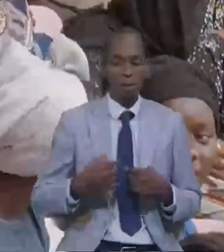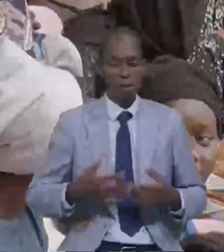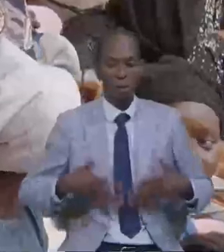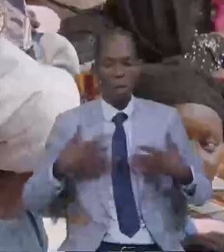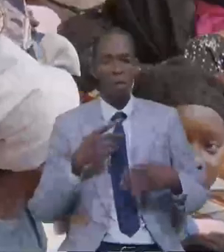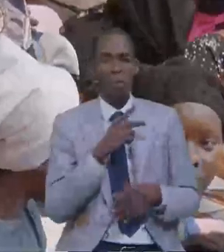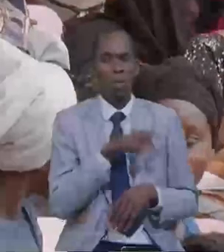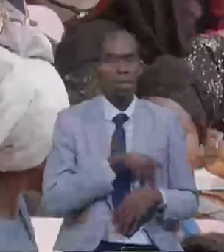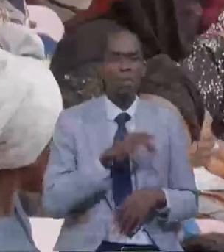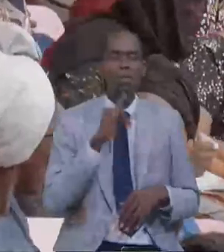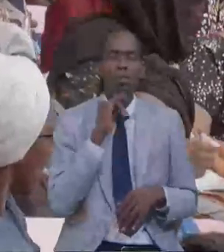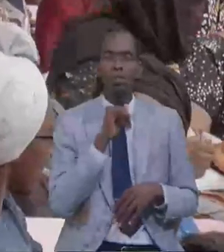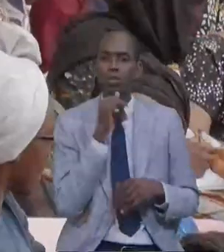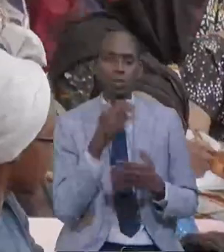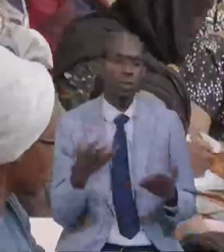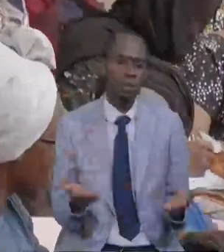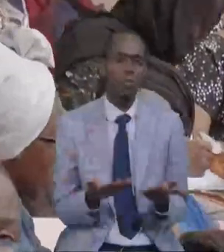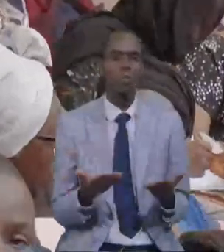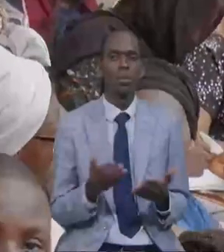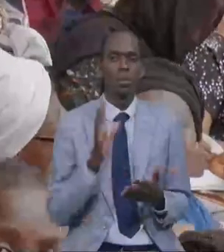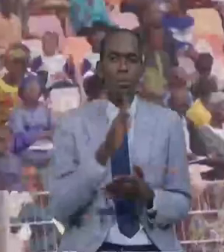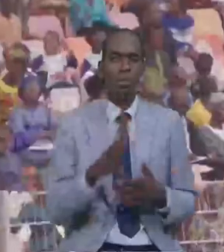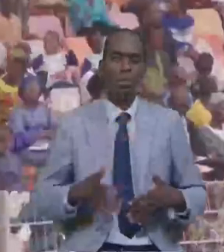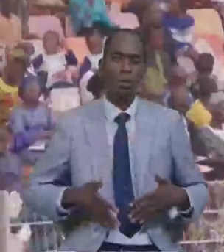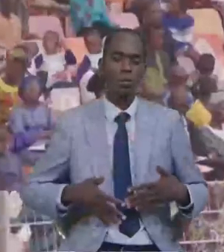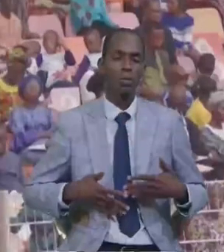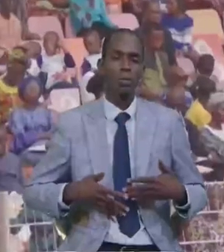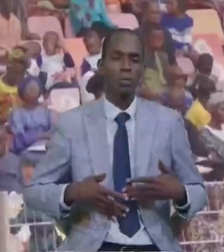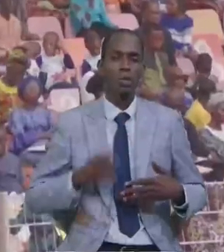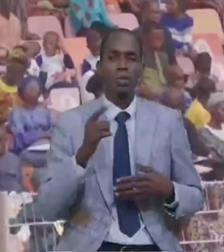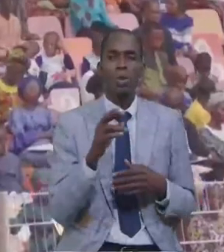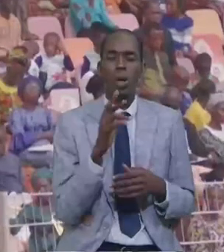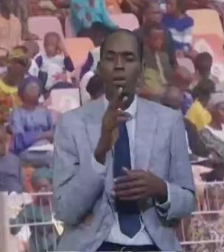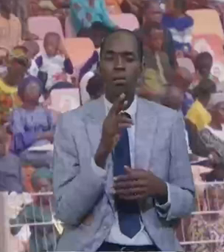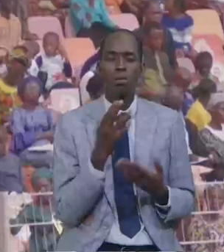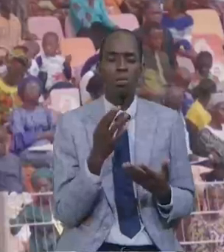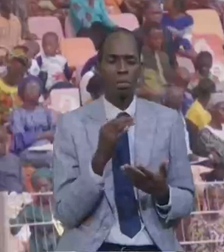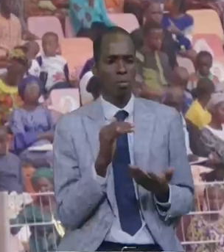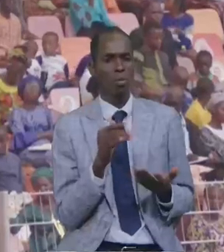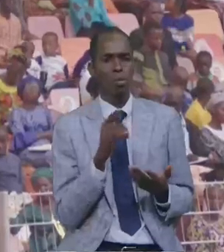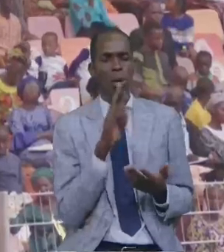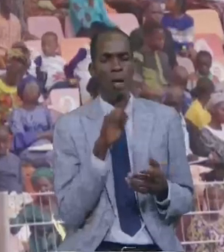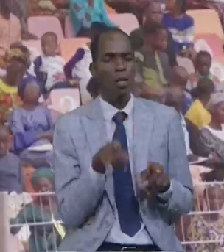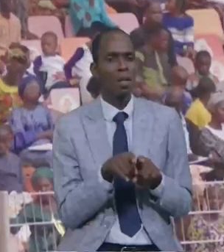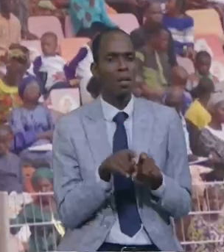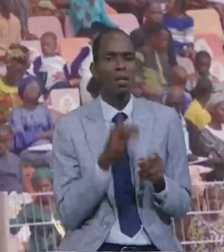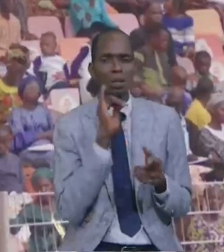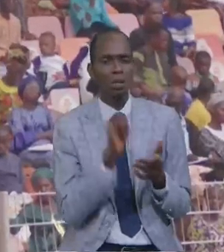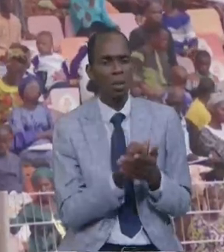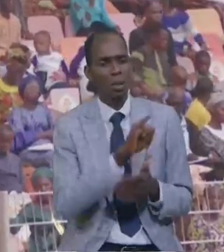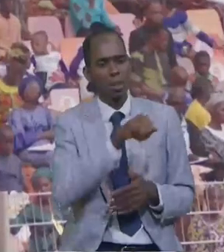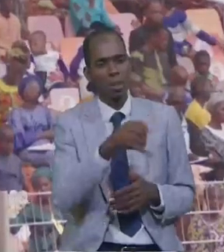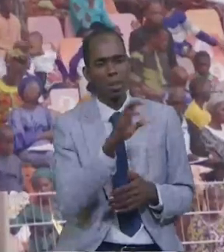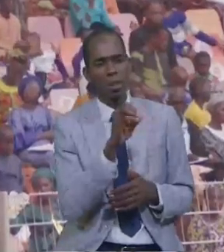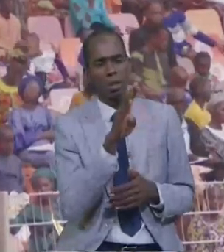Est-ce que c'est, tu es comme Jacob? J'entends la voix de Jacob, mais je sens la peau d'Ésaü.